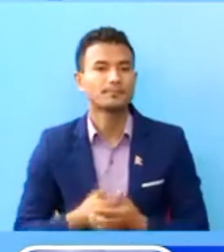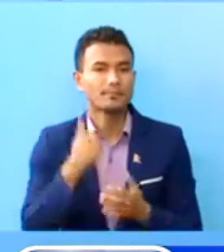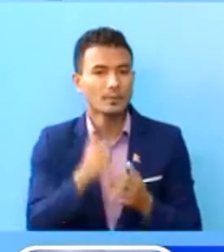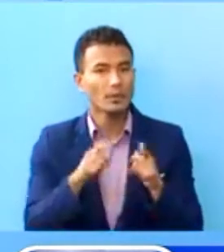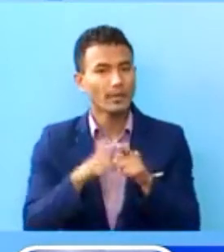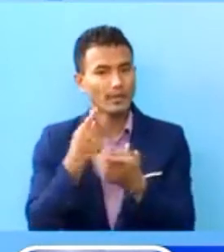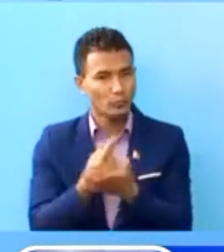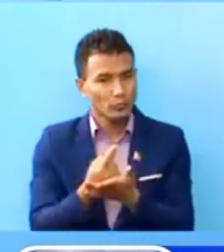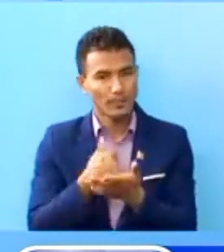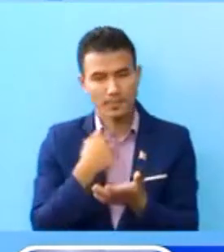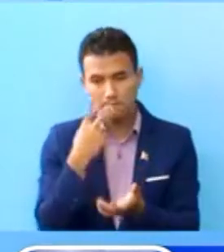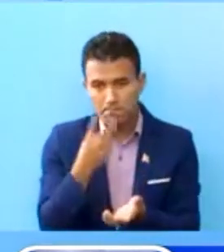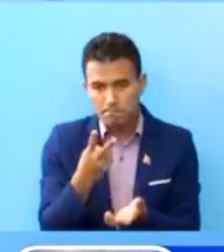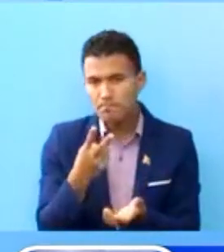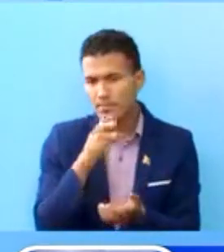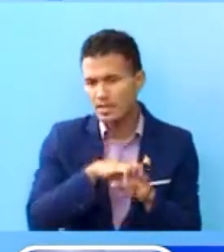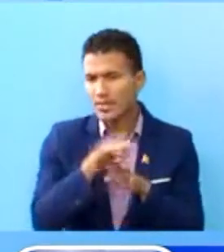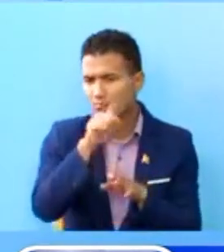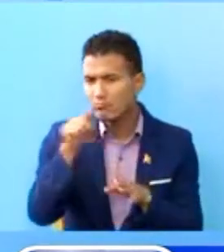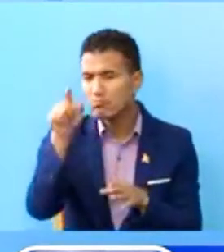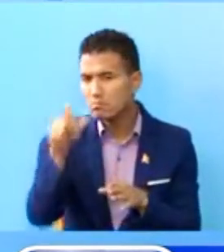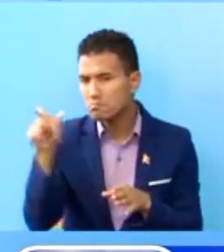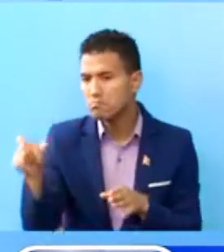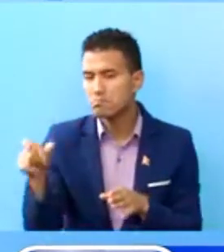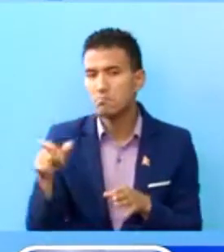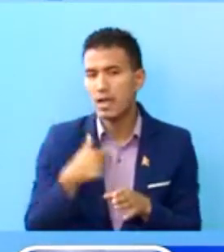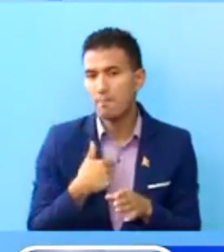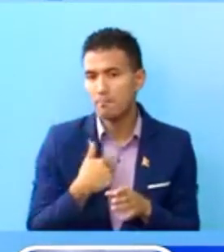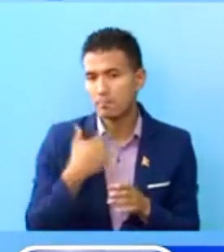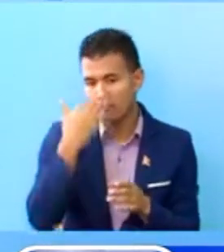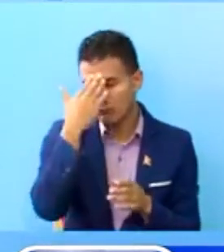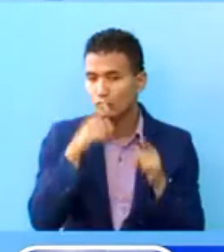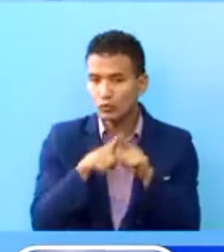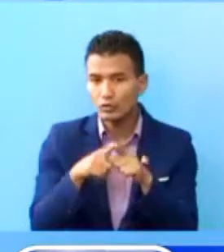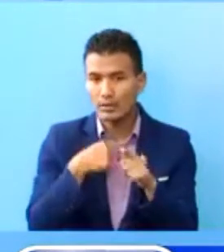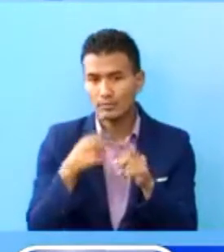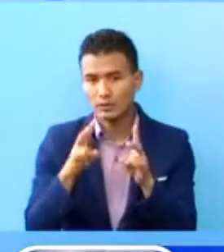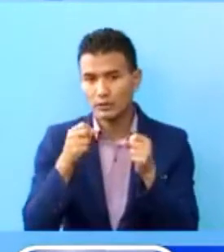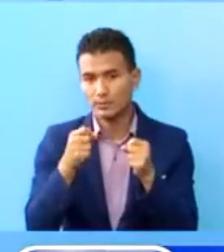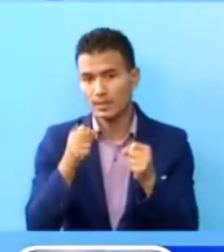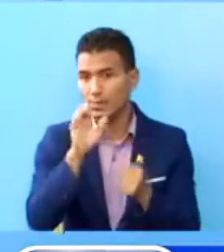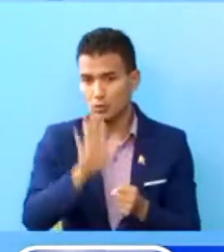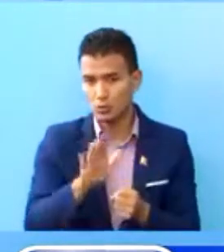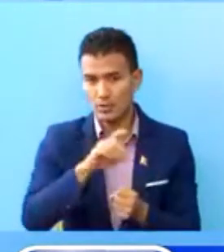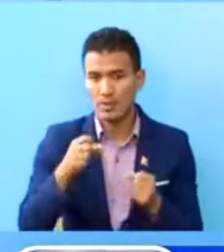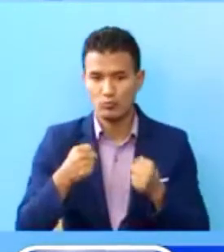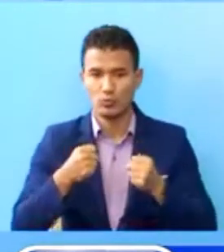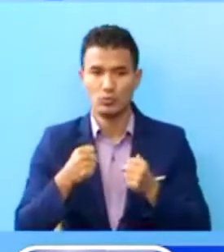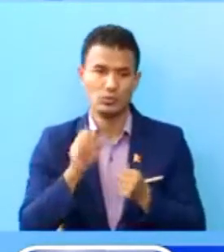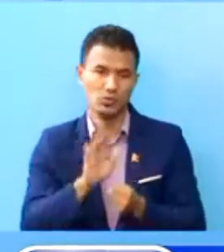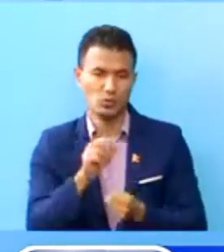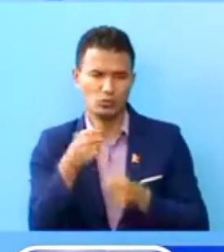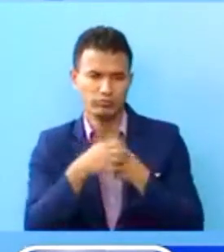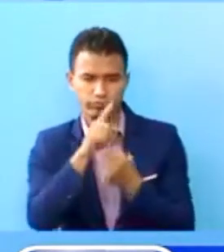पनि काठमाडौँमा मैले देखेको धेरैजसो व्यक्तिहरू हाम्रो हामी रोगसँग लड्न सक्ने क्षमता छ, हामी नेपाली अलि बलियो छौँ